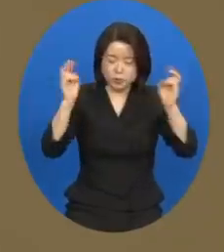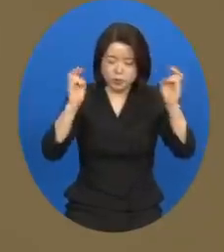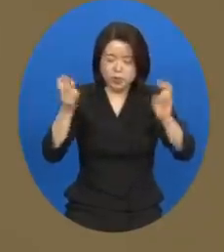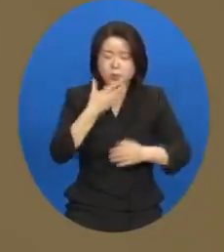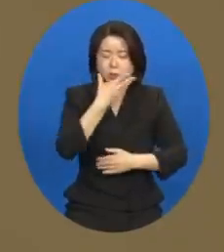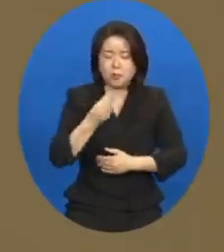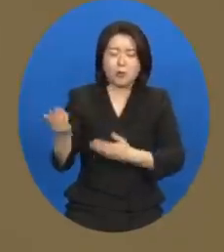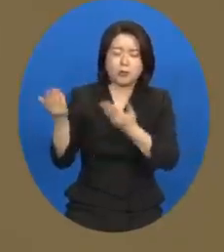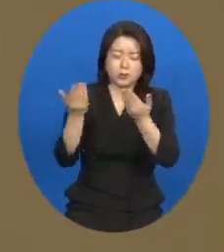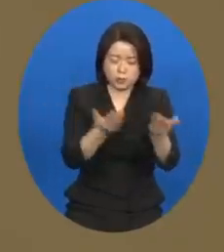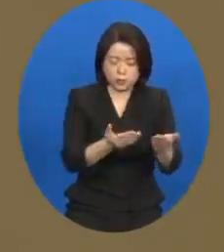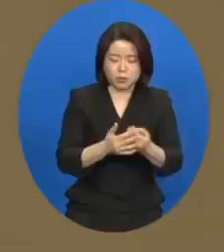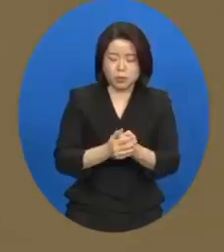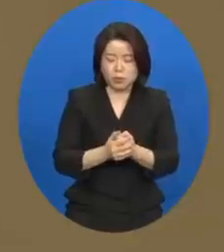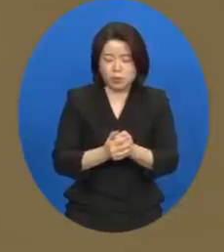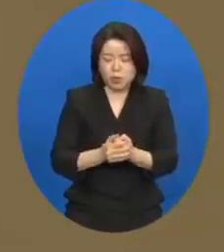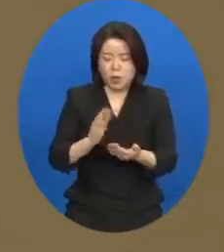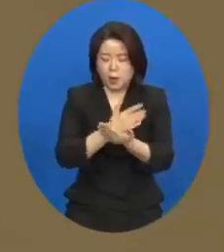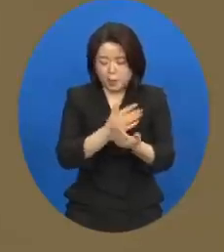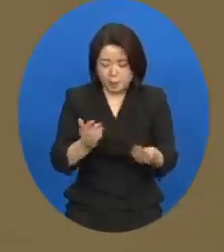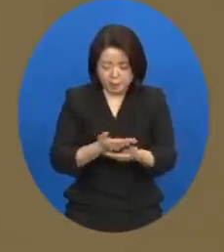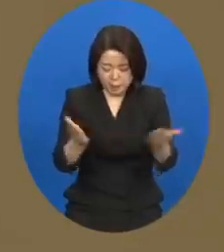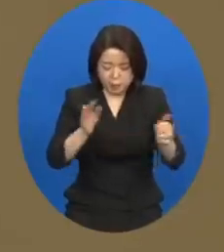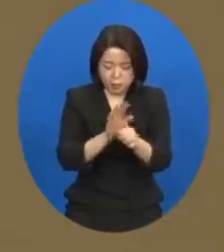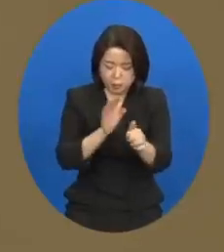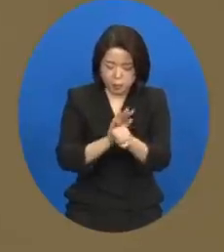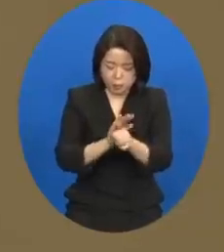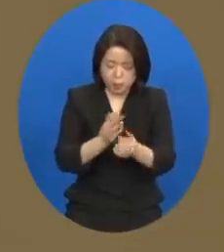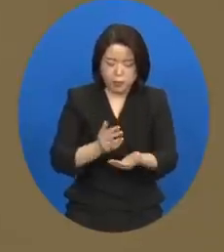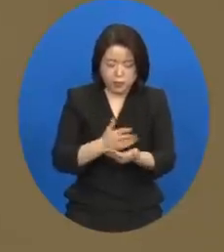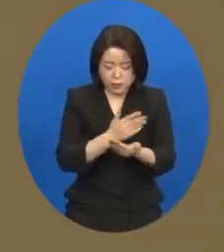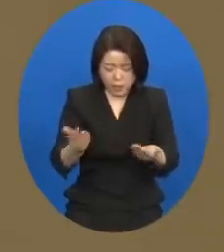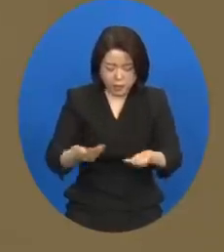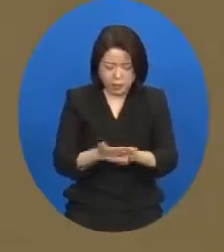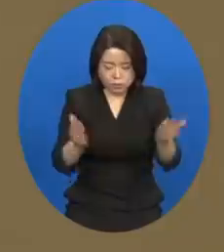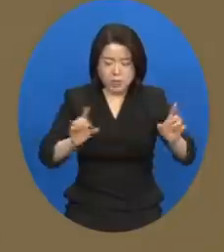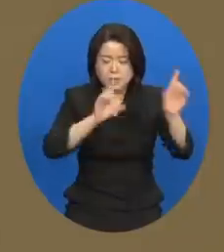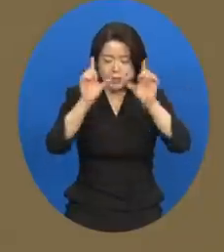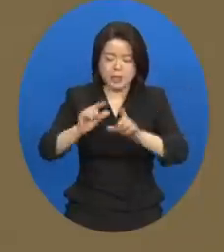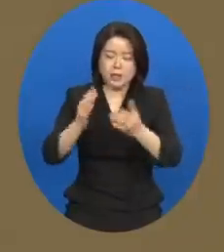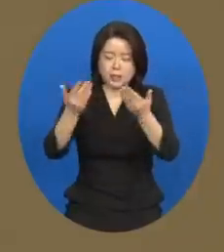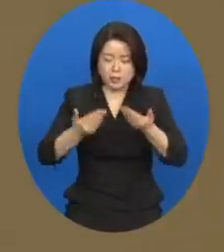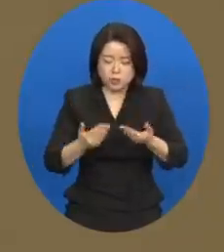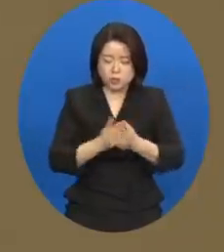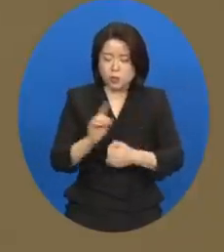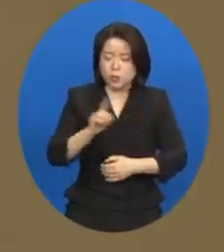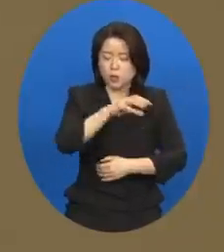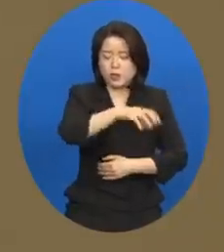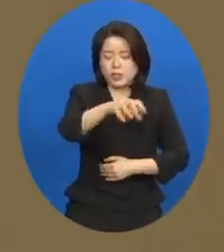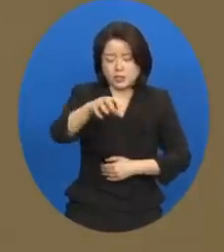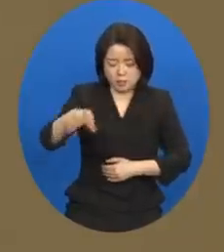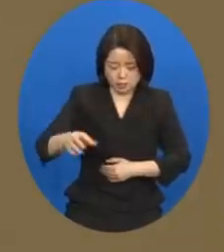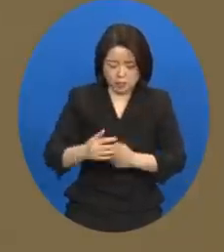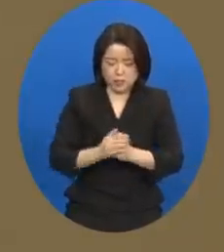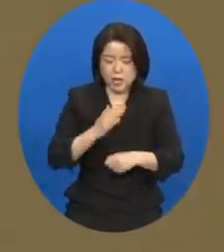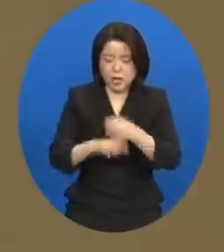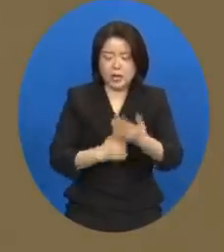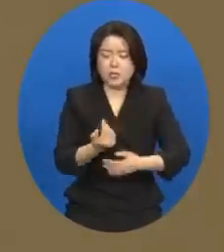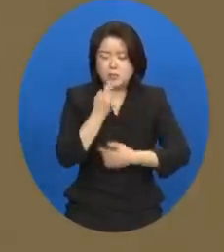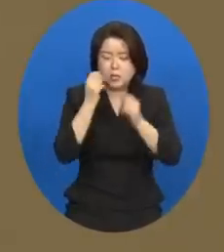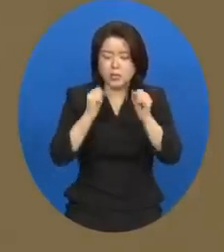주시고 베풀고 돕고 나누며 살게 하시고 어디서든지 하나님의